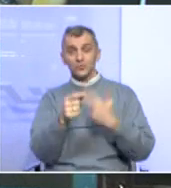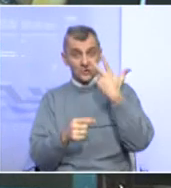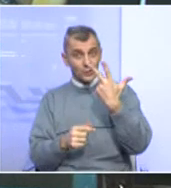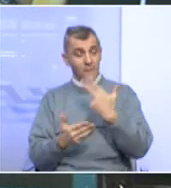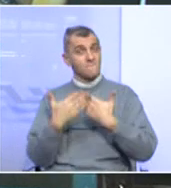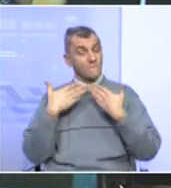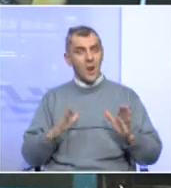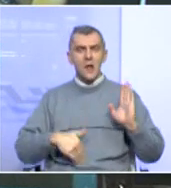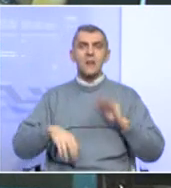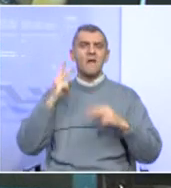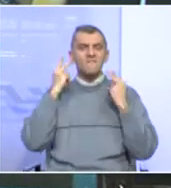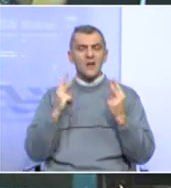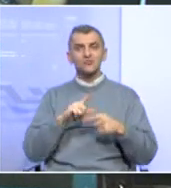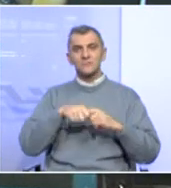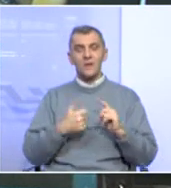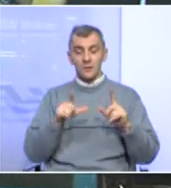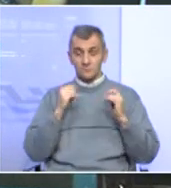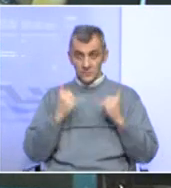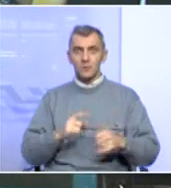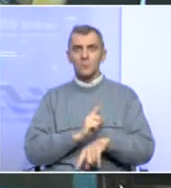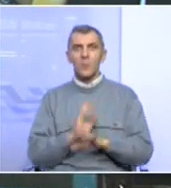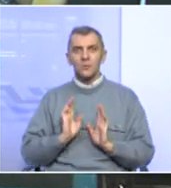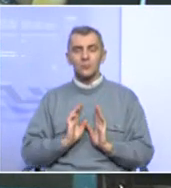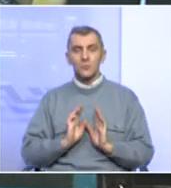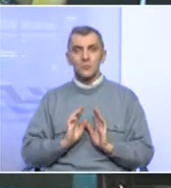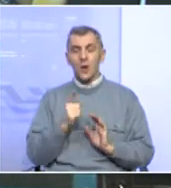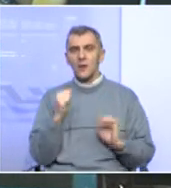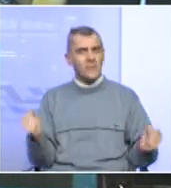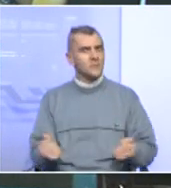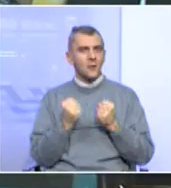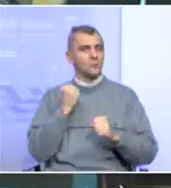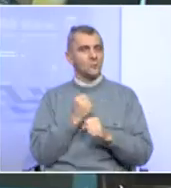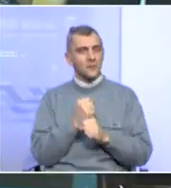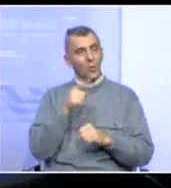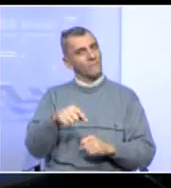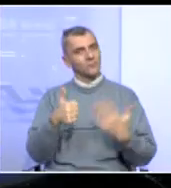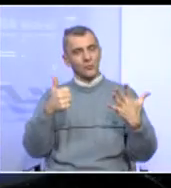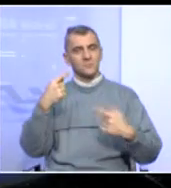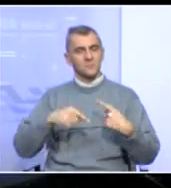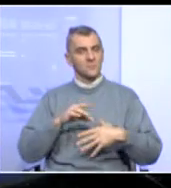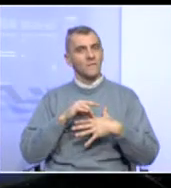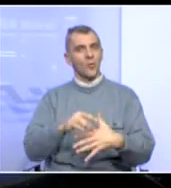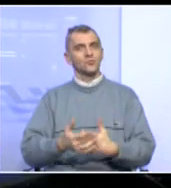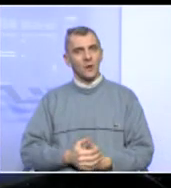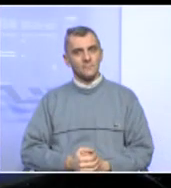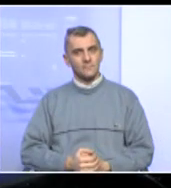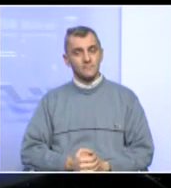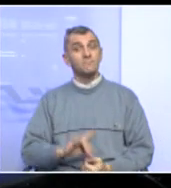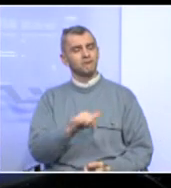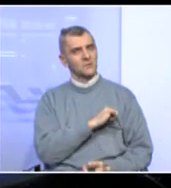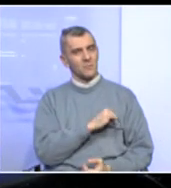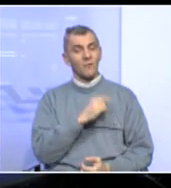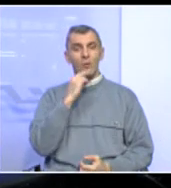po meni najbitnije stvari u ovom momentu na kojima će vrlo teško funkcionisati ovaka šestorka. Ipak zanimljivo je kad govorite o gospodinu